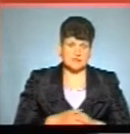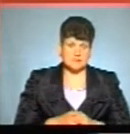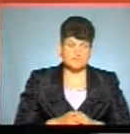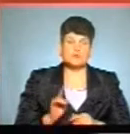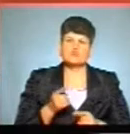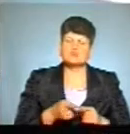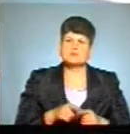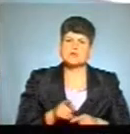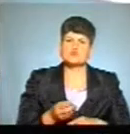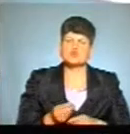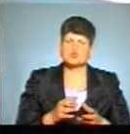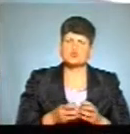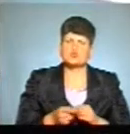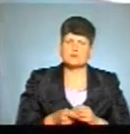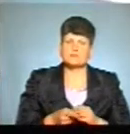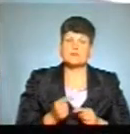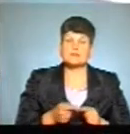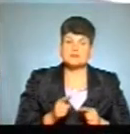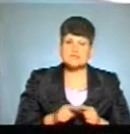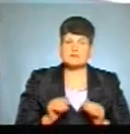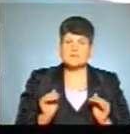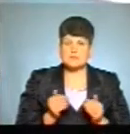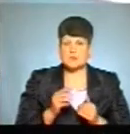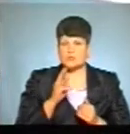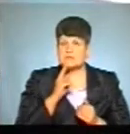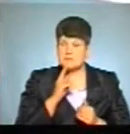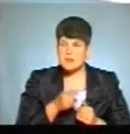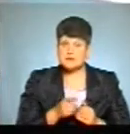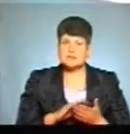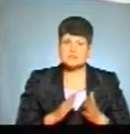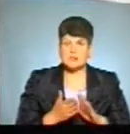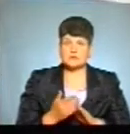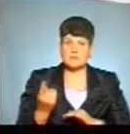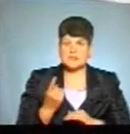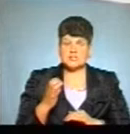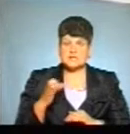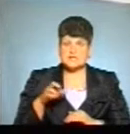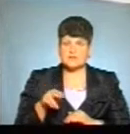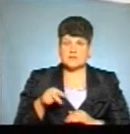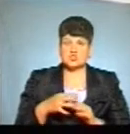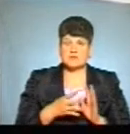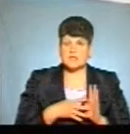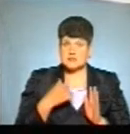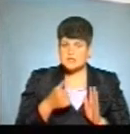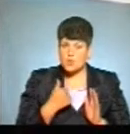сума і для чого? Вона відштовхувалася від мінімальної заробітної плати станом на 1 січня 2019 року,